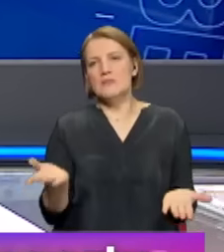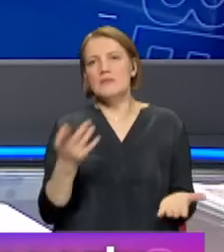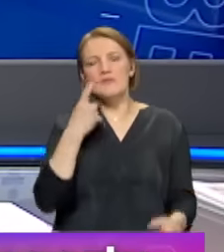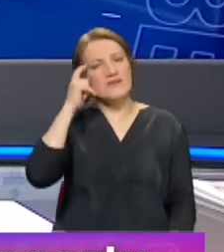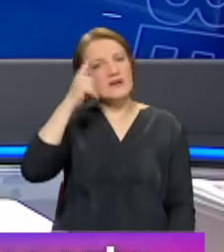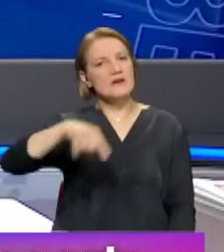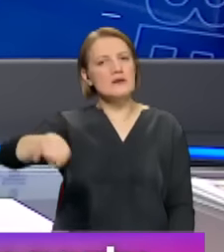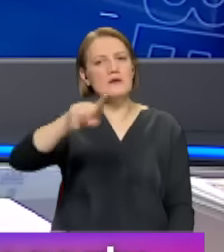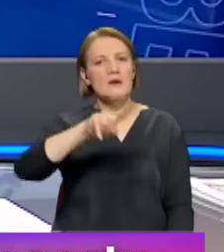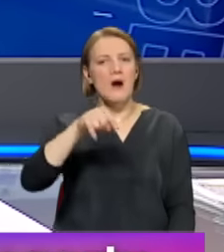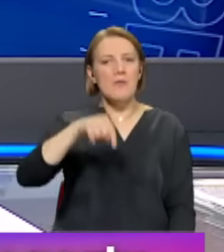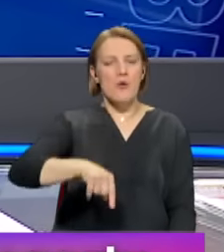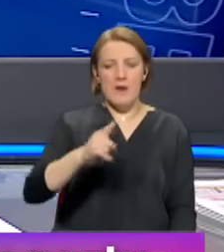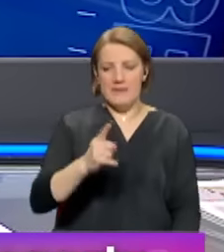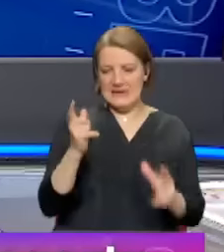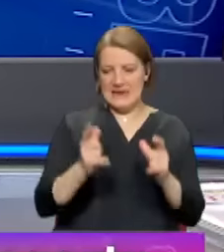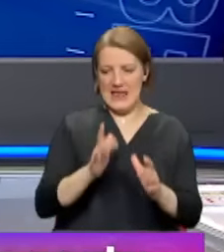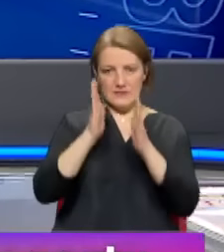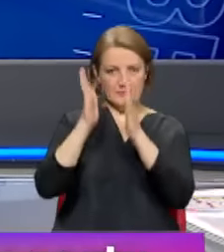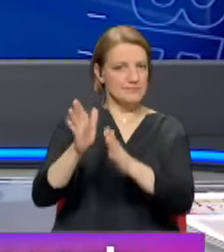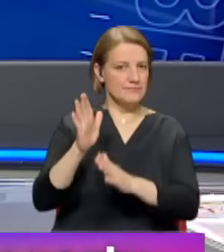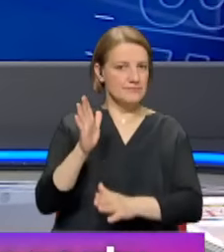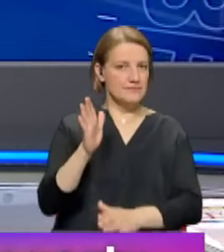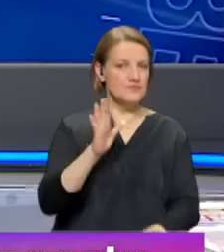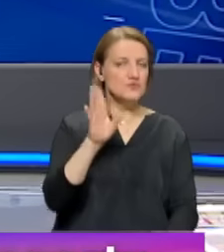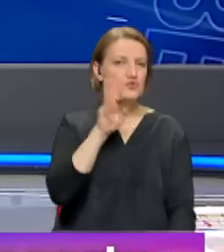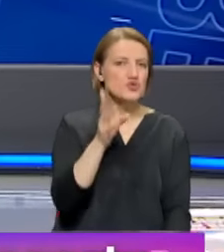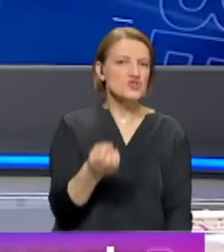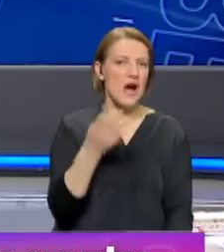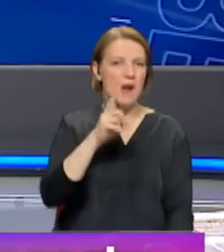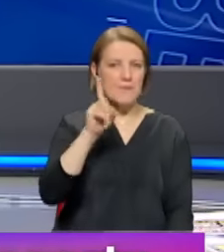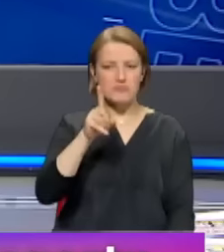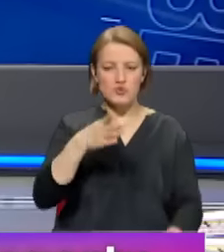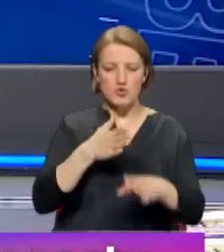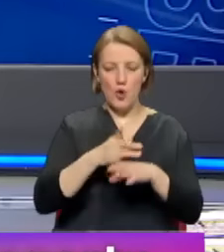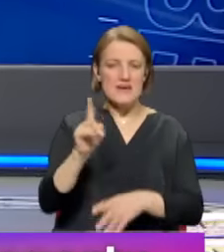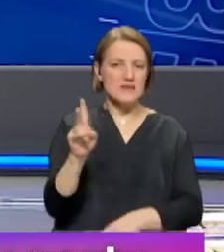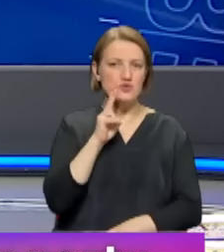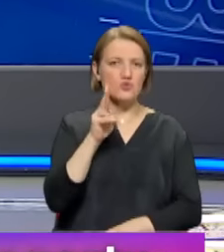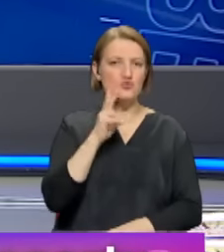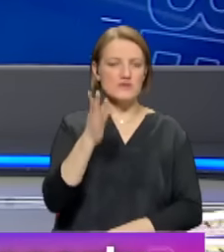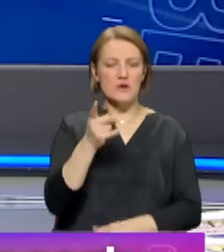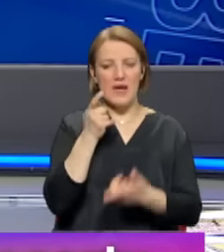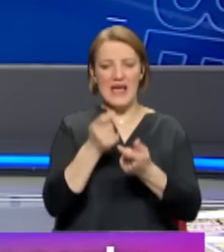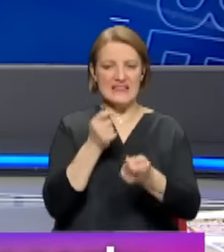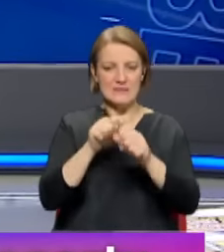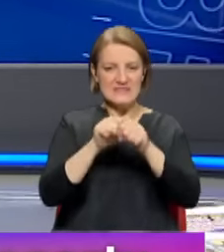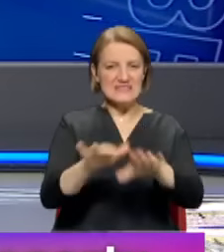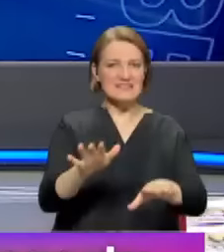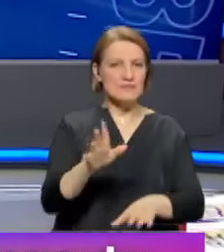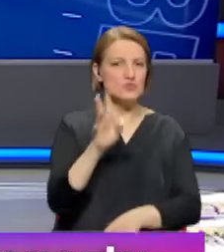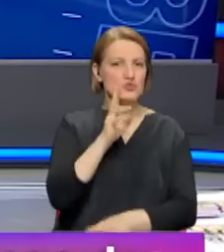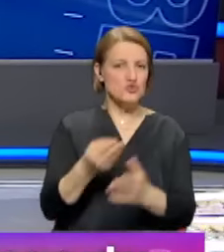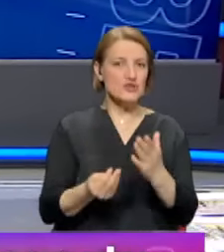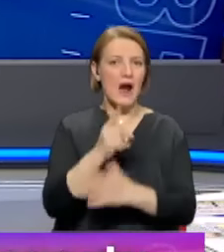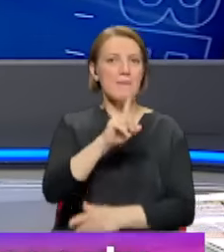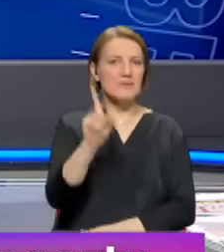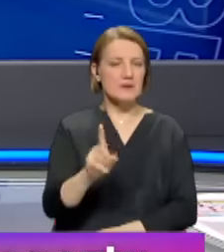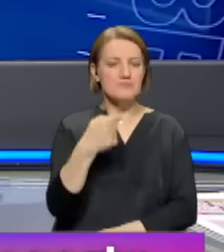acaba? Buradan da bir yere varılabilecek mi? Buradan doğru bir yere, doğru bir eğitim sistemine varılabilecek mi?